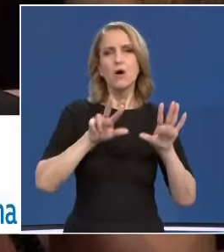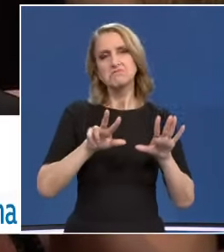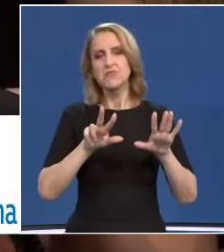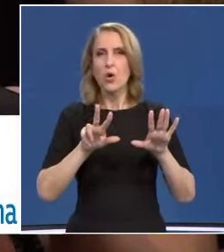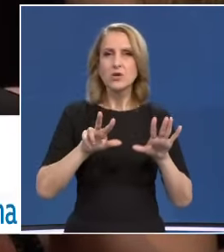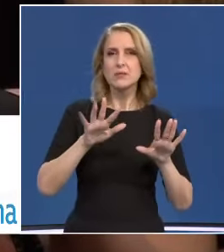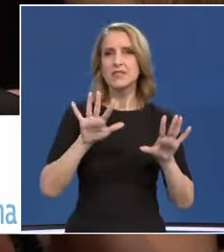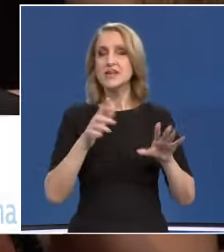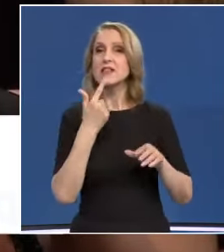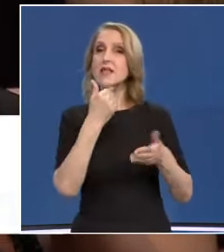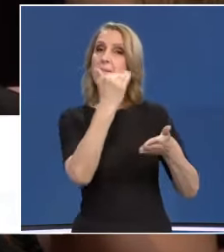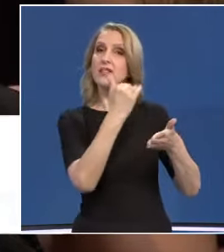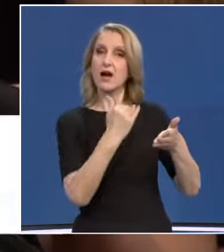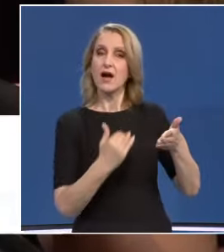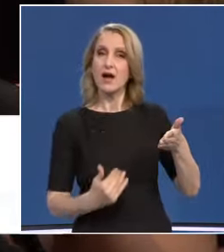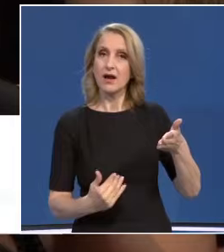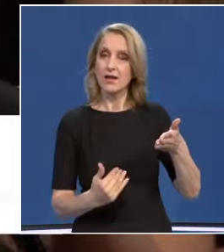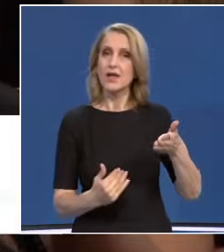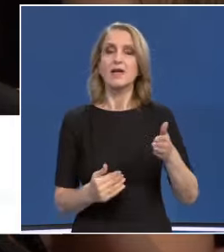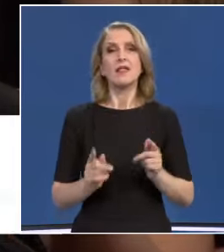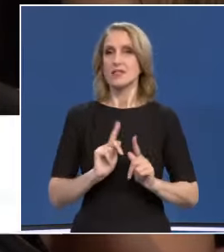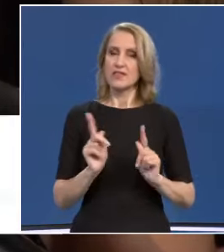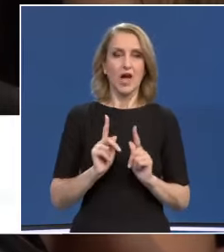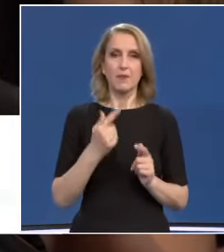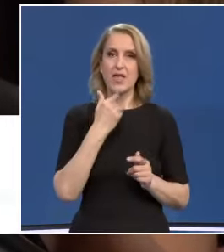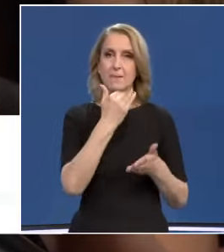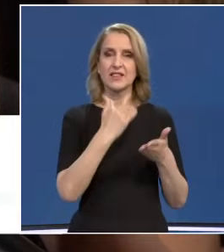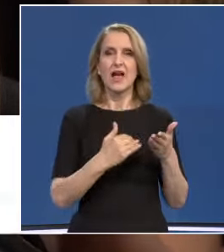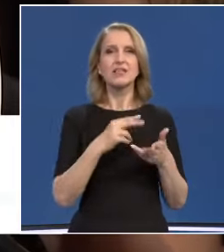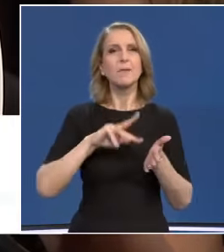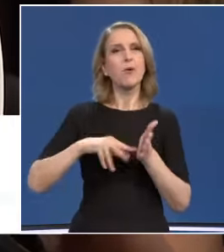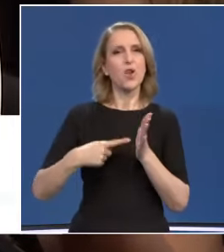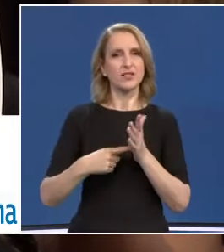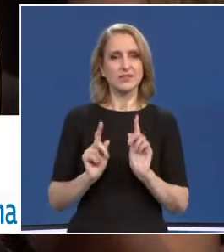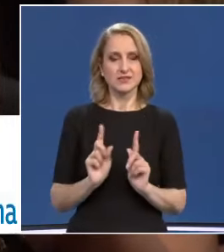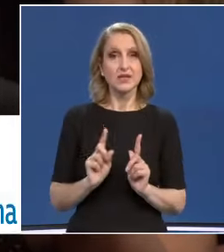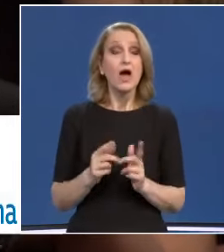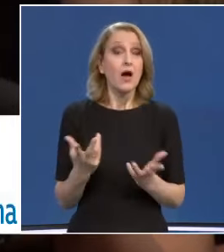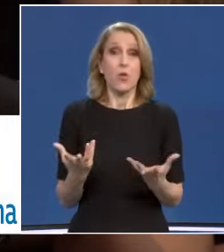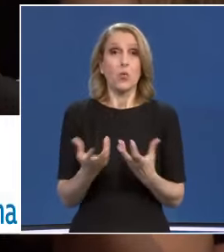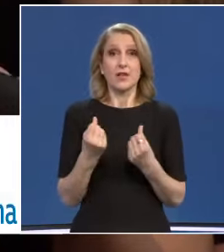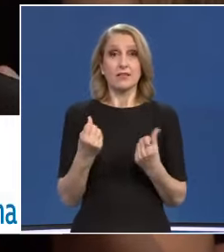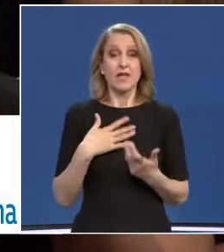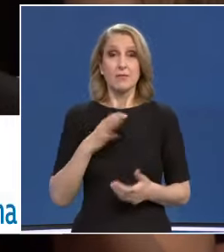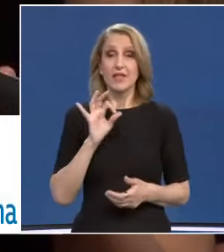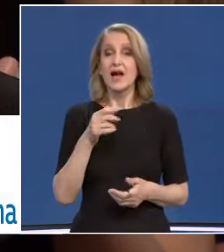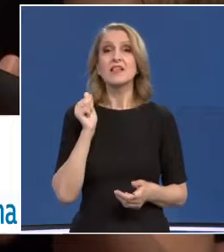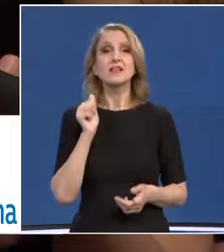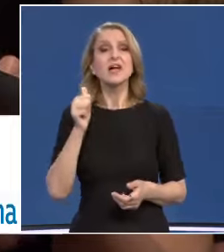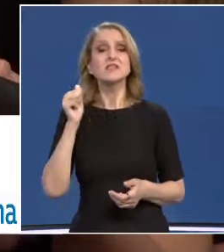са. Няма имена. Няма имена на политици в споменати вътре. Откъде ги е получил